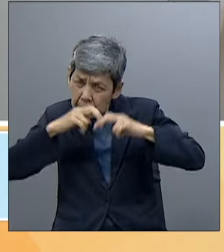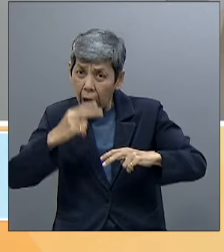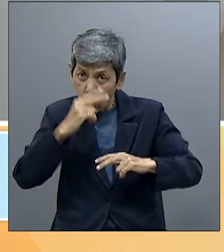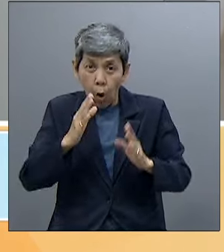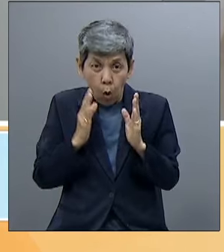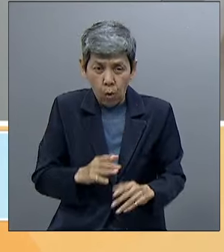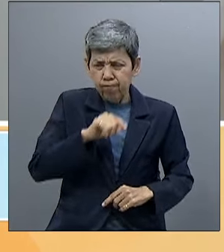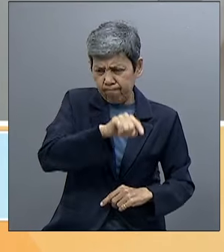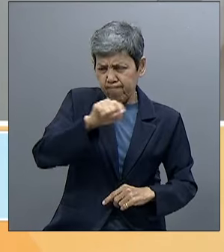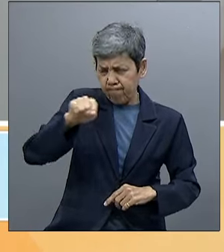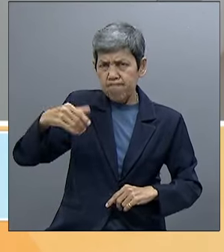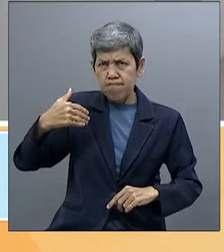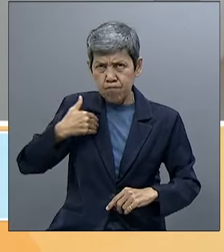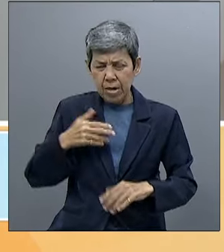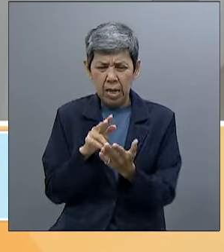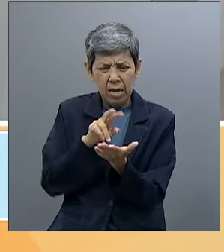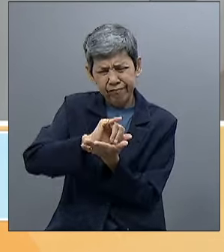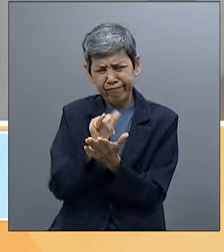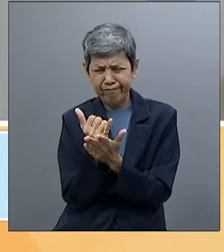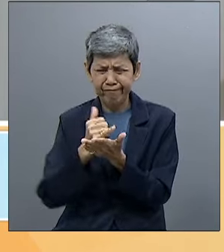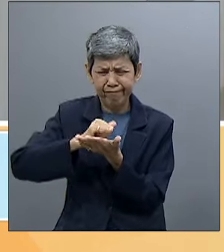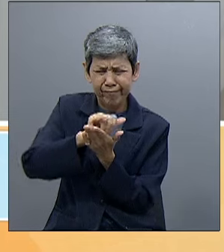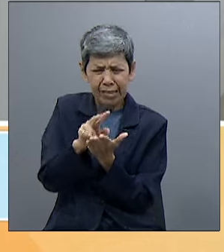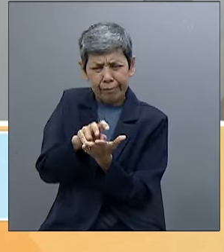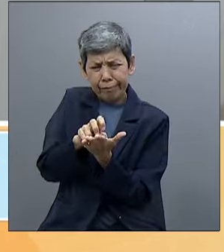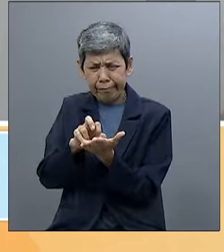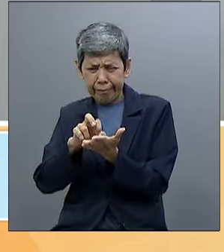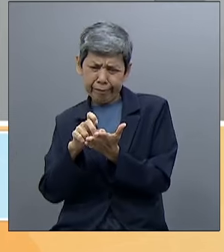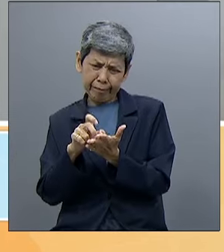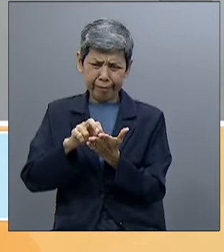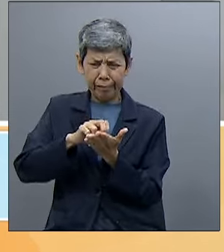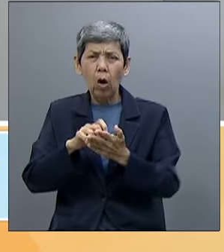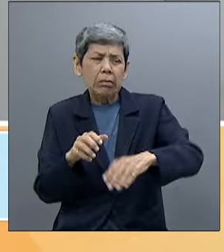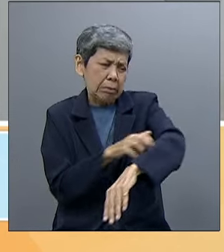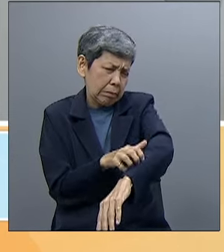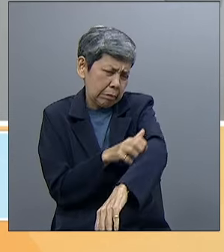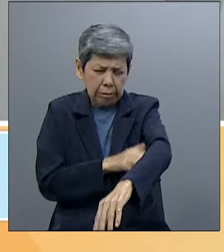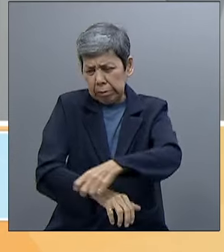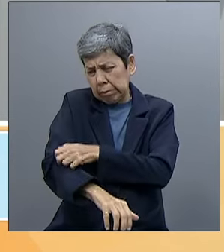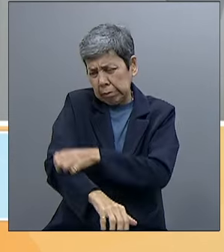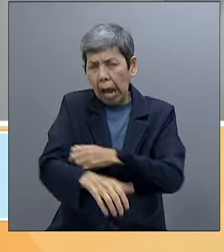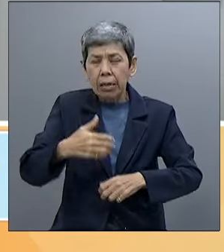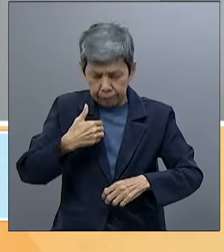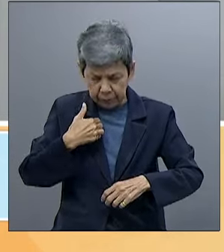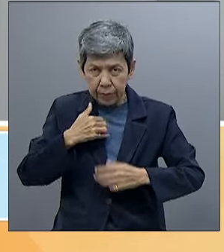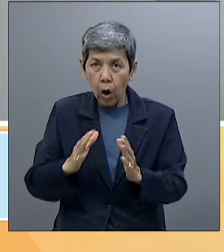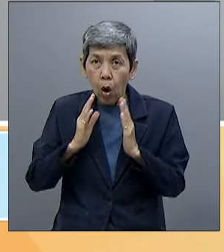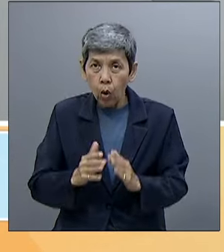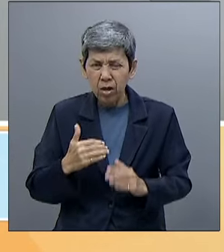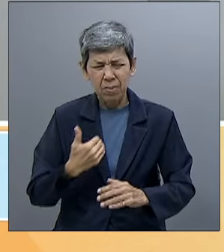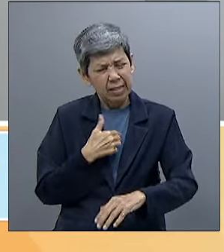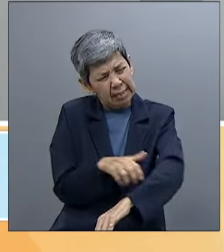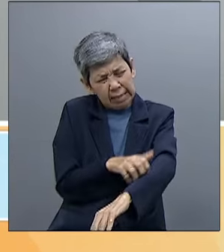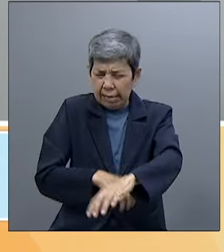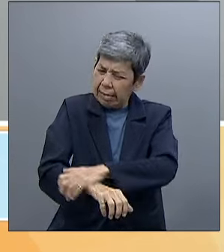ๆคนเนี่ยอาการขายอยู่ไม่สุกเนี่ยถูกกระตุ้นได้ด้วยการตั้งครรภ์นะคะหรือหลายๆคนเนี่ยอาการขายอยู่ไม่สุก